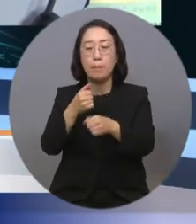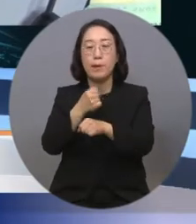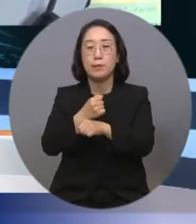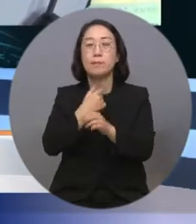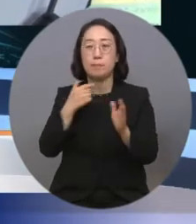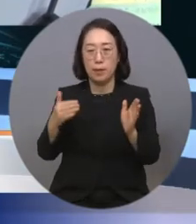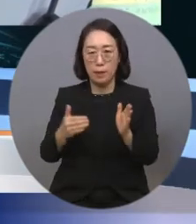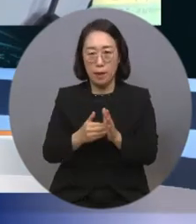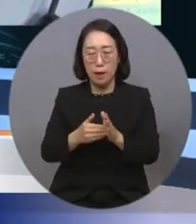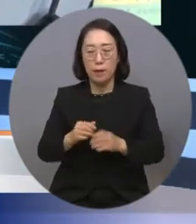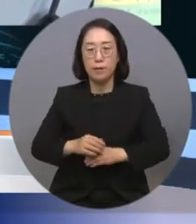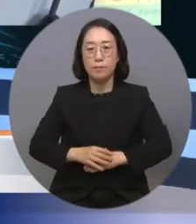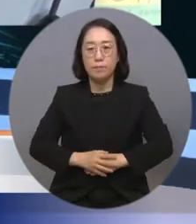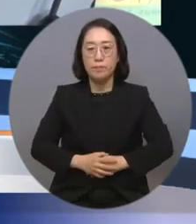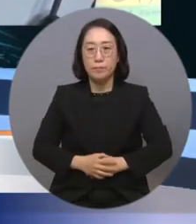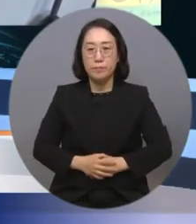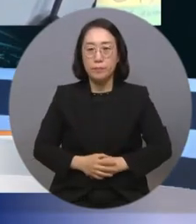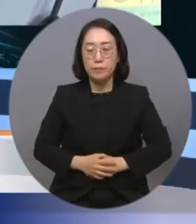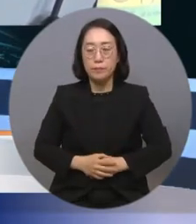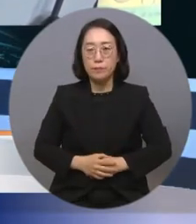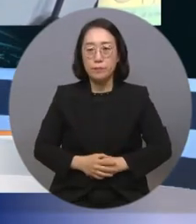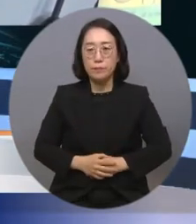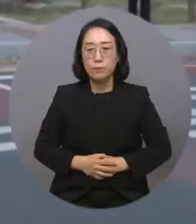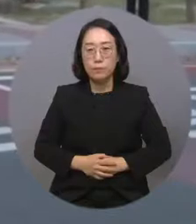진행했습니다. 보도에 이가현 기자입니다.